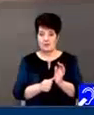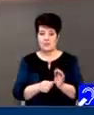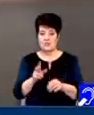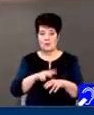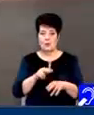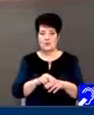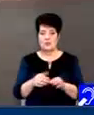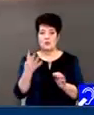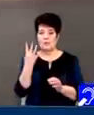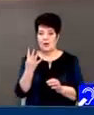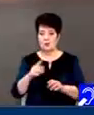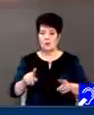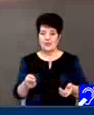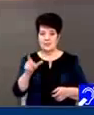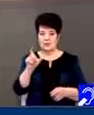4 deținuți.